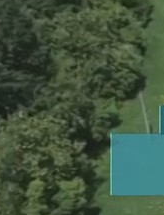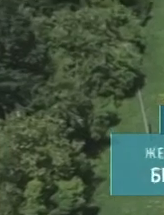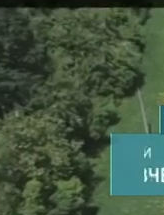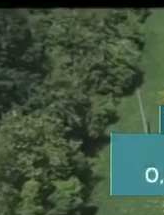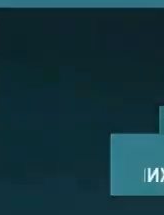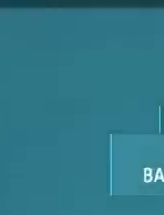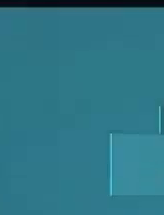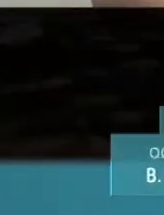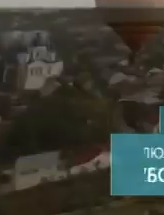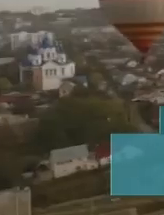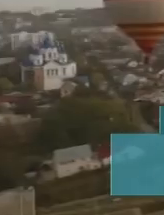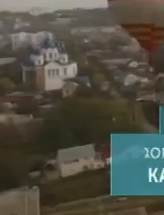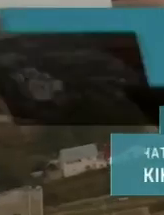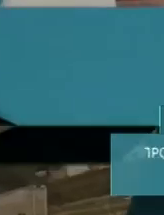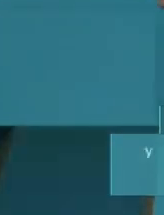Дякую.